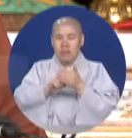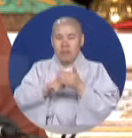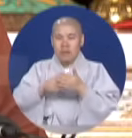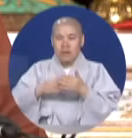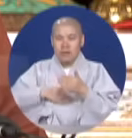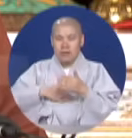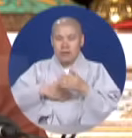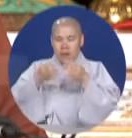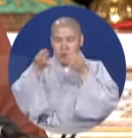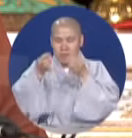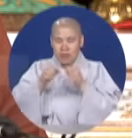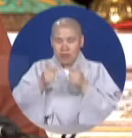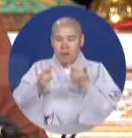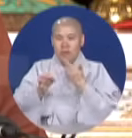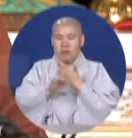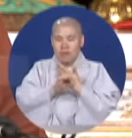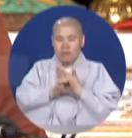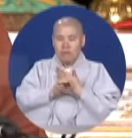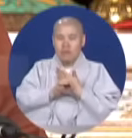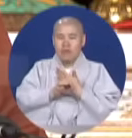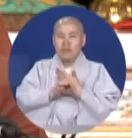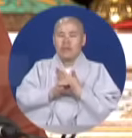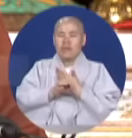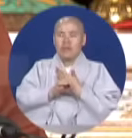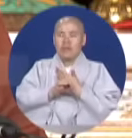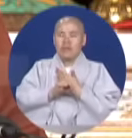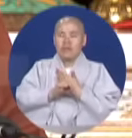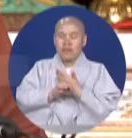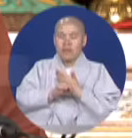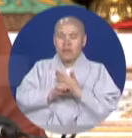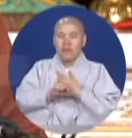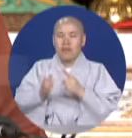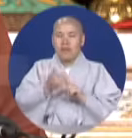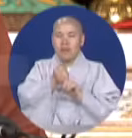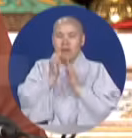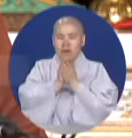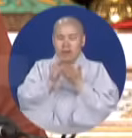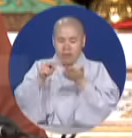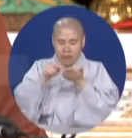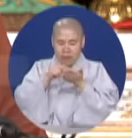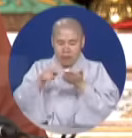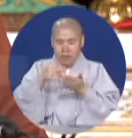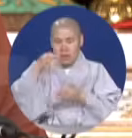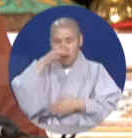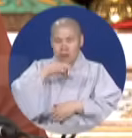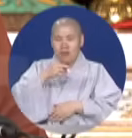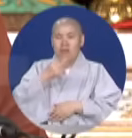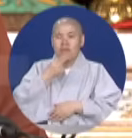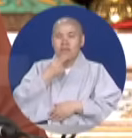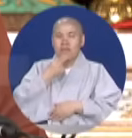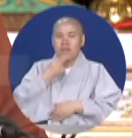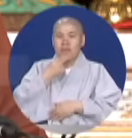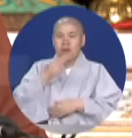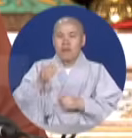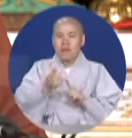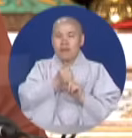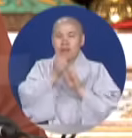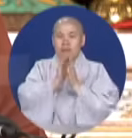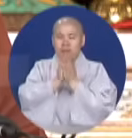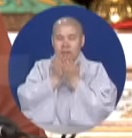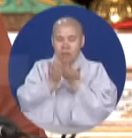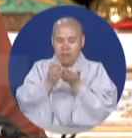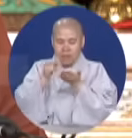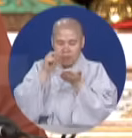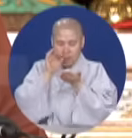마음으로 나를 돌이켜본다. 이게 반조거든요. 돌이켜보는 거죠. 반조는. 그래서 경이라고 하는 것은 경을 보는 게